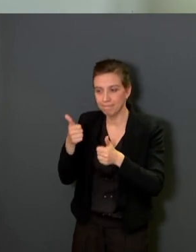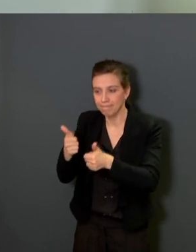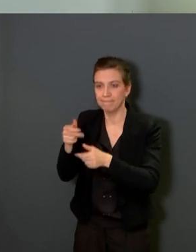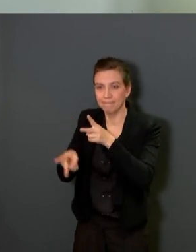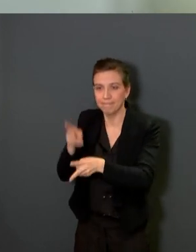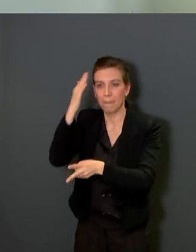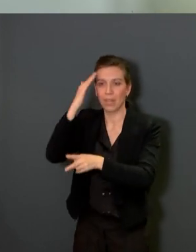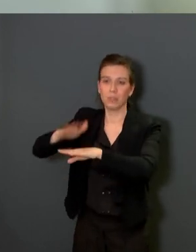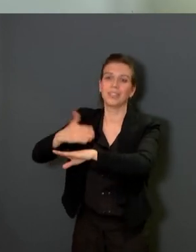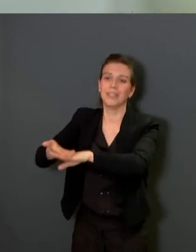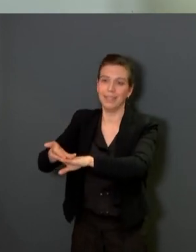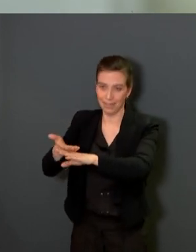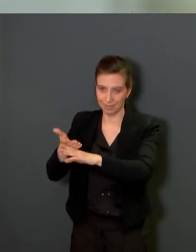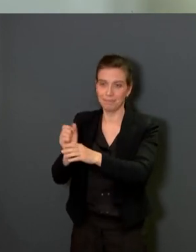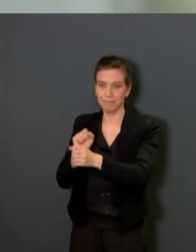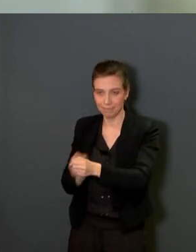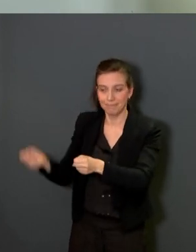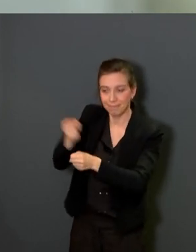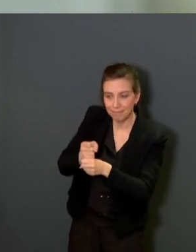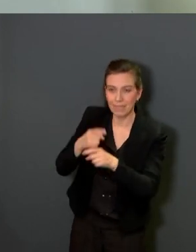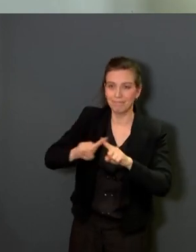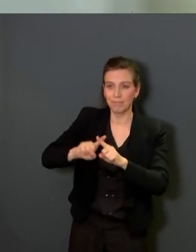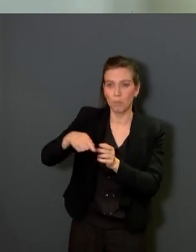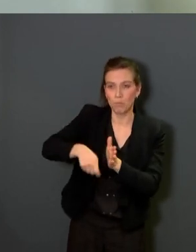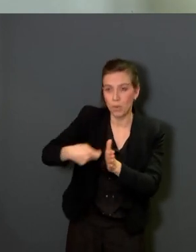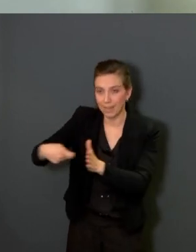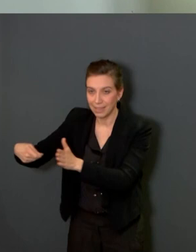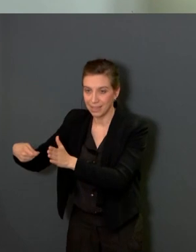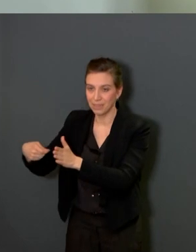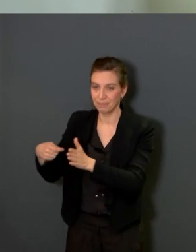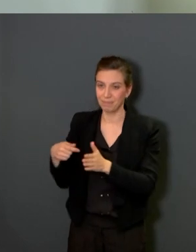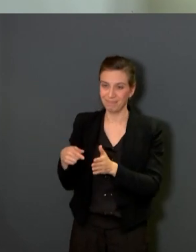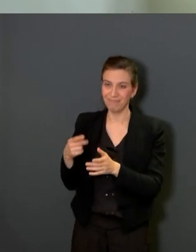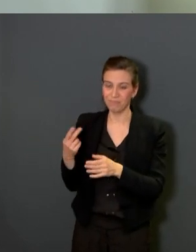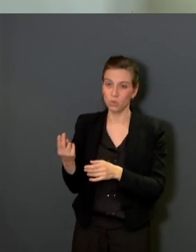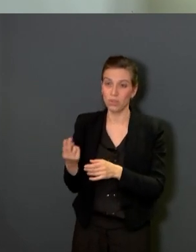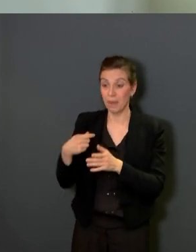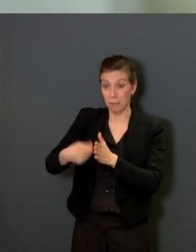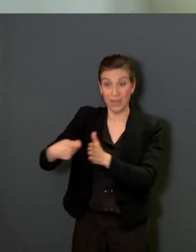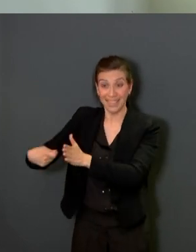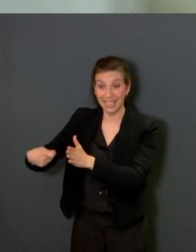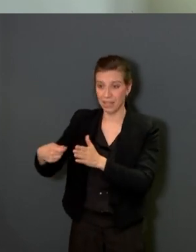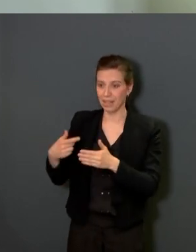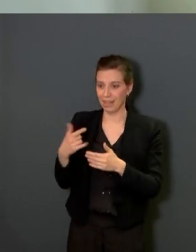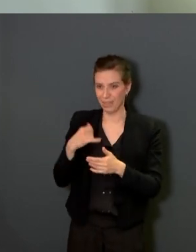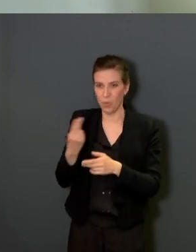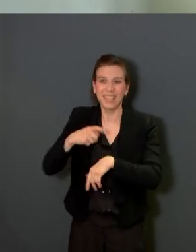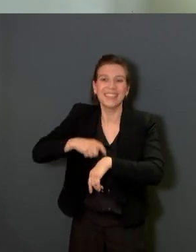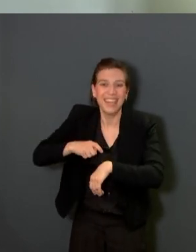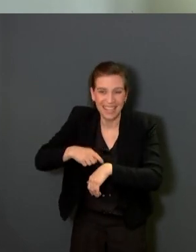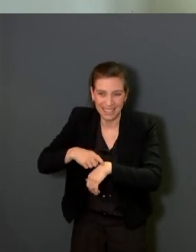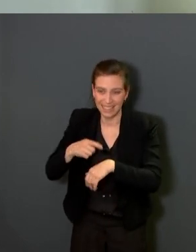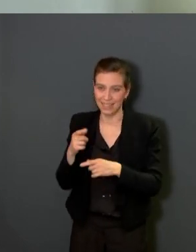die vragen tijd. Maar er is niet veel tijd, we zitten in een urgentie. Dus ik denk ook dat we de komende dagen een aantal